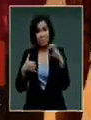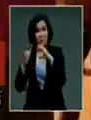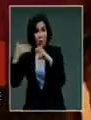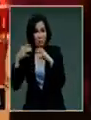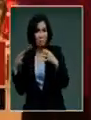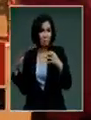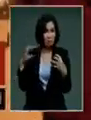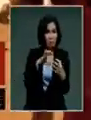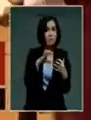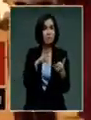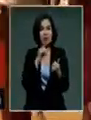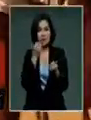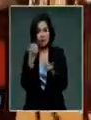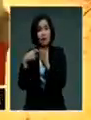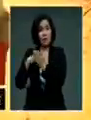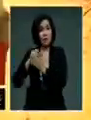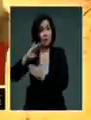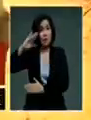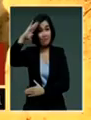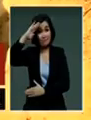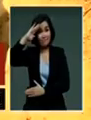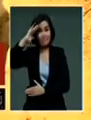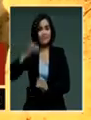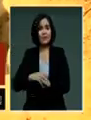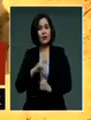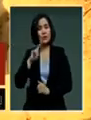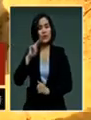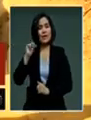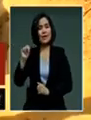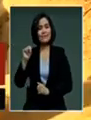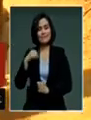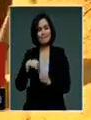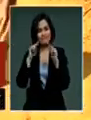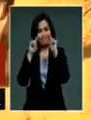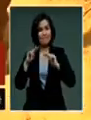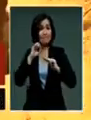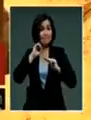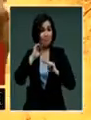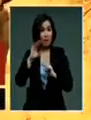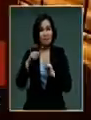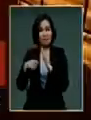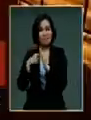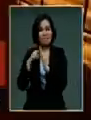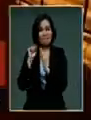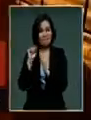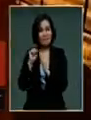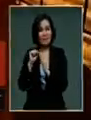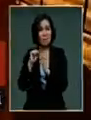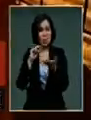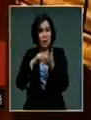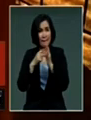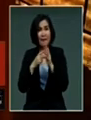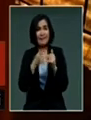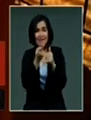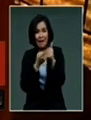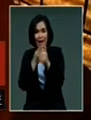มตีขณะที่องค์การสหประชาชาติหรือว่า UN ให้คำนิยามเหตุดังกล่าวบอกว่าอาจจะรุนแรงเทียบเท่ากับการฆ่าล้างเ